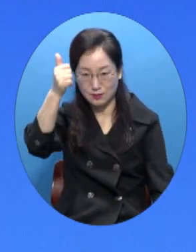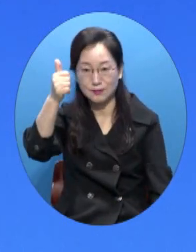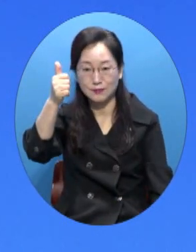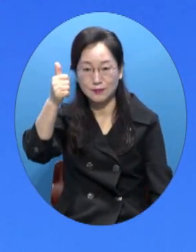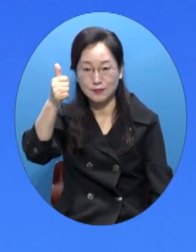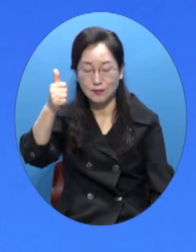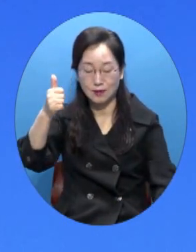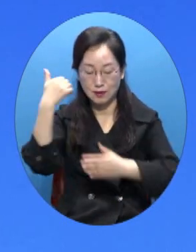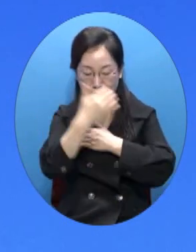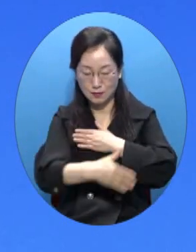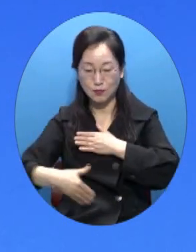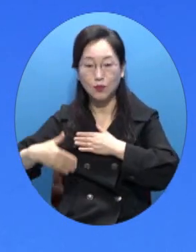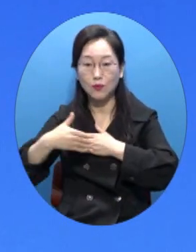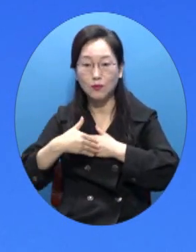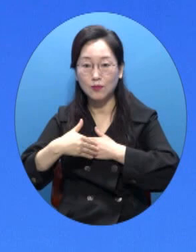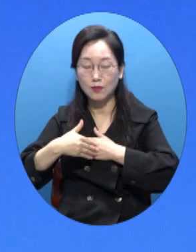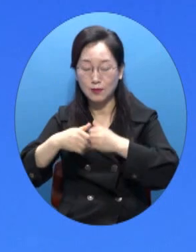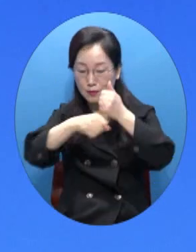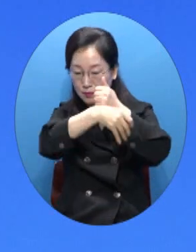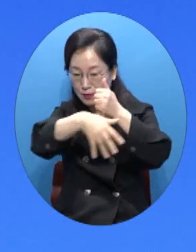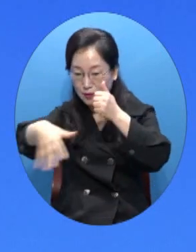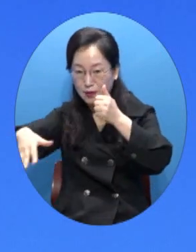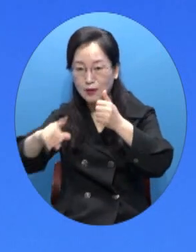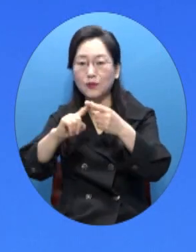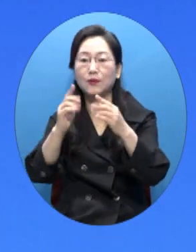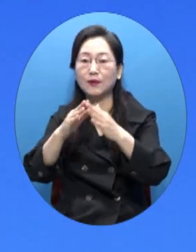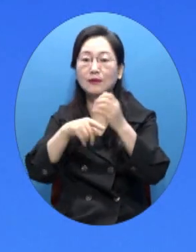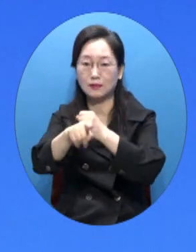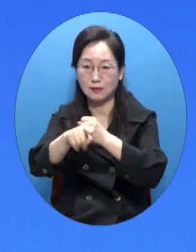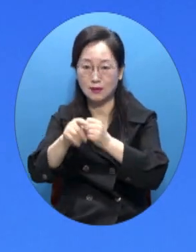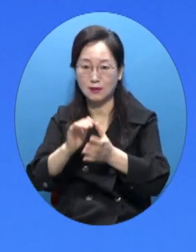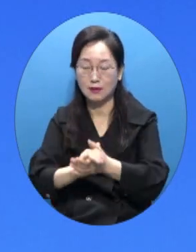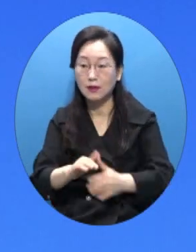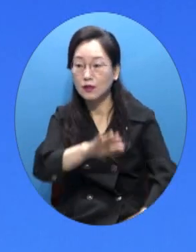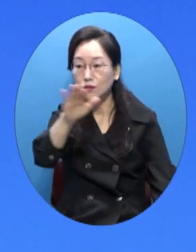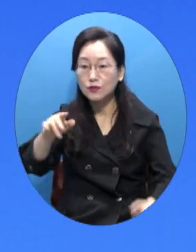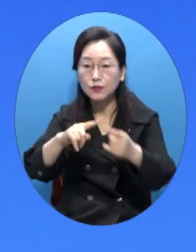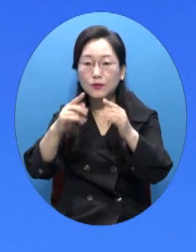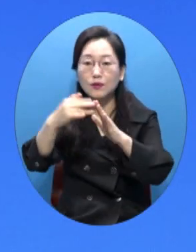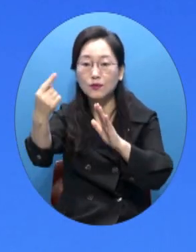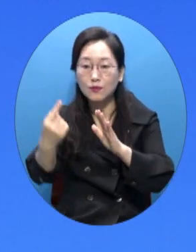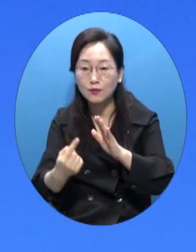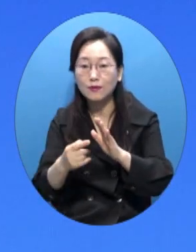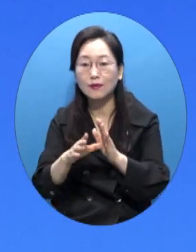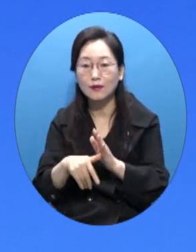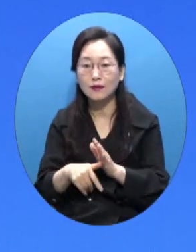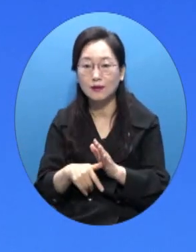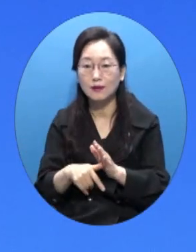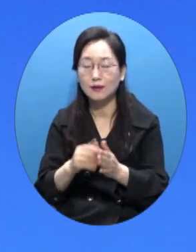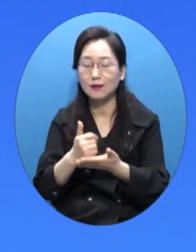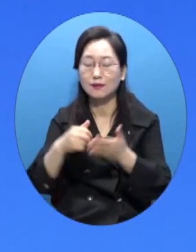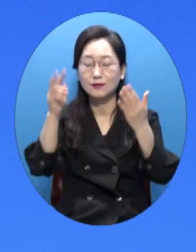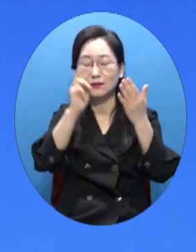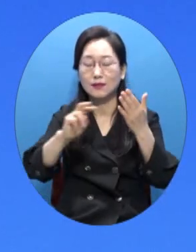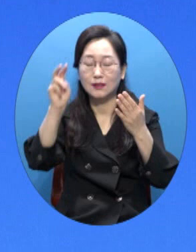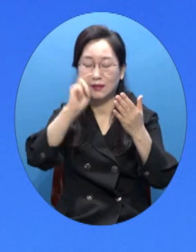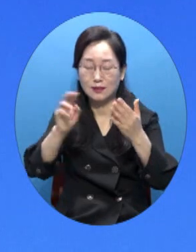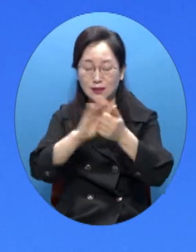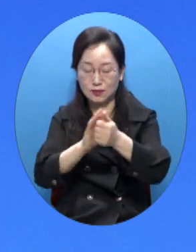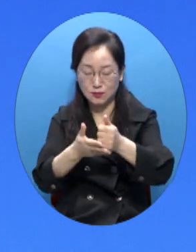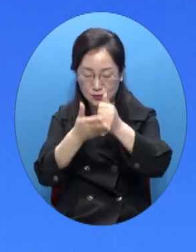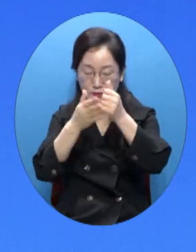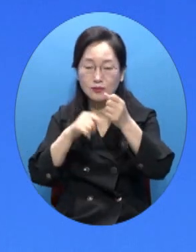예수님의 몸된 곳이 바로 교회입니다. 그래서 우리가 이 교회 나올 때 우리 주님을 찬양하고 주님을 섬기는